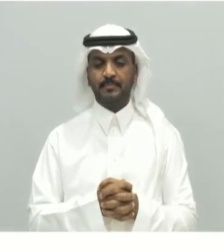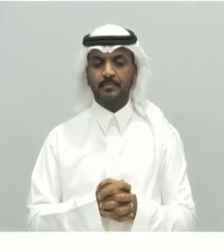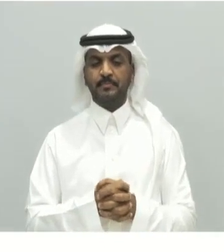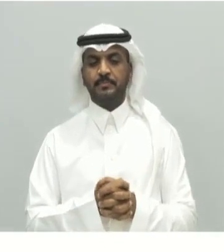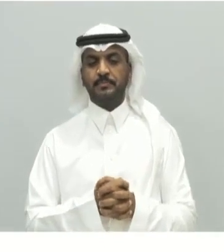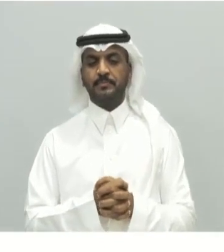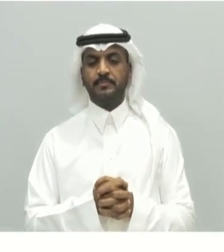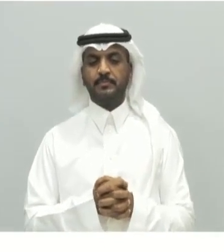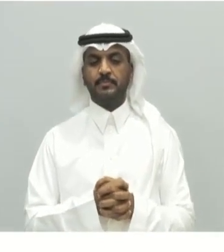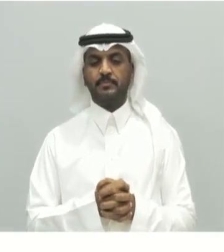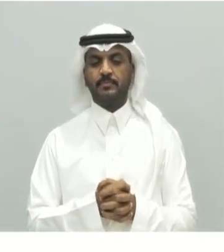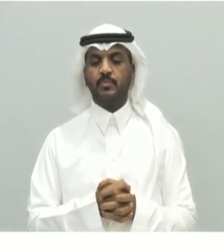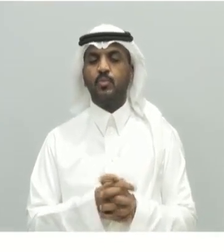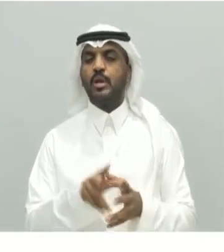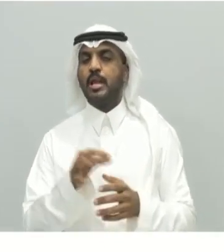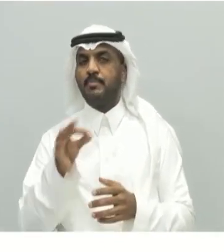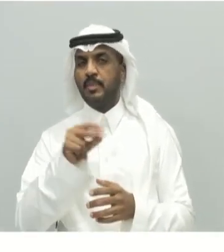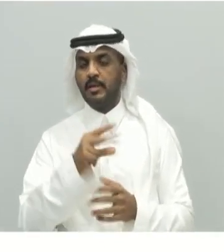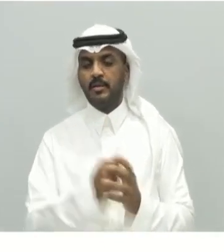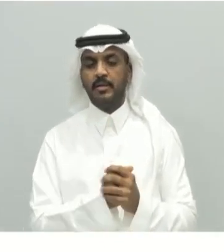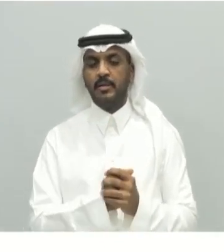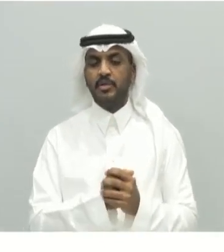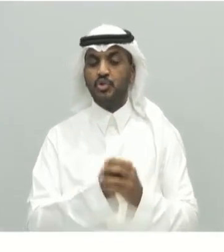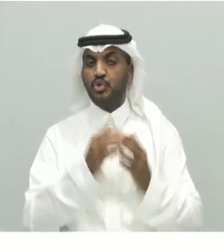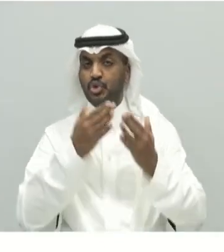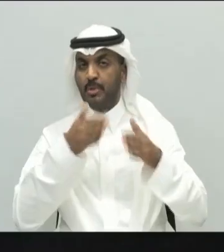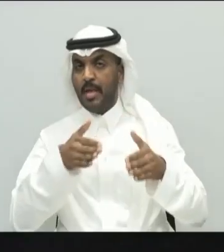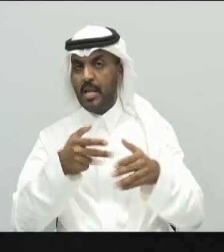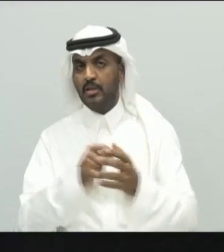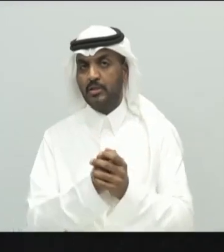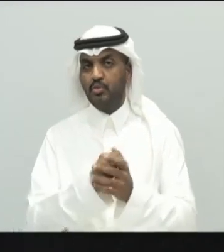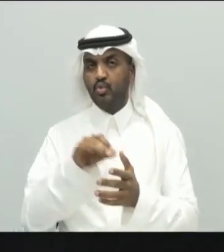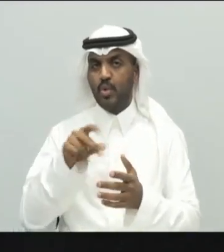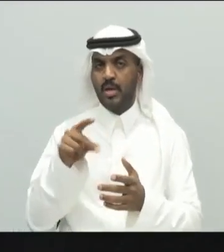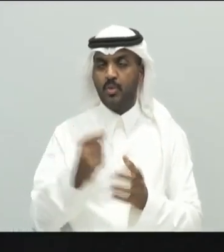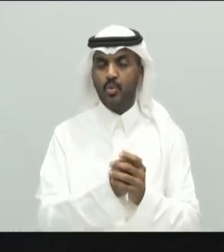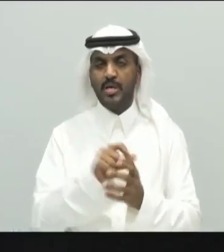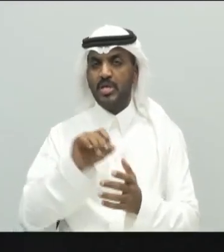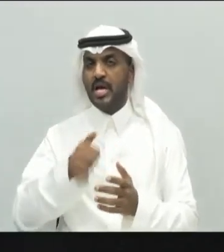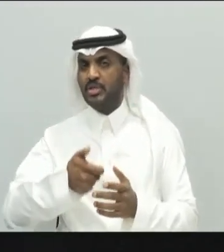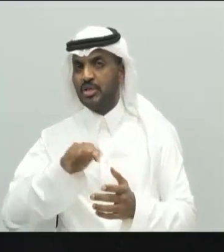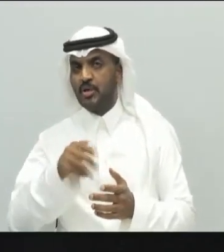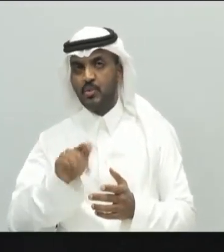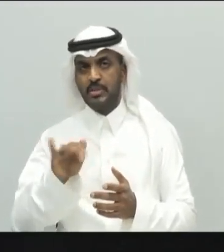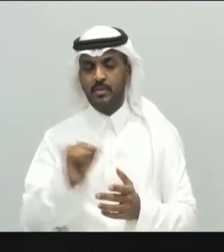والوسط و امثلتها جبل طويك وجبال اجا